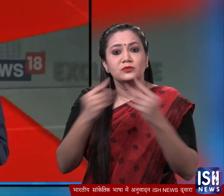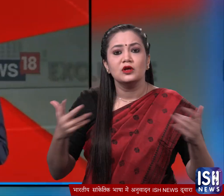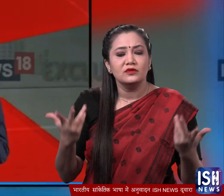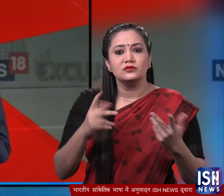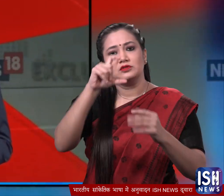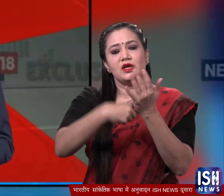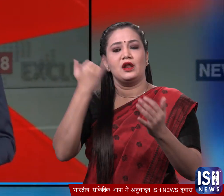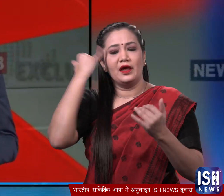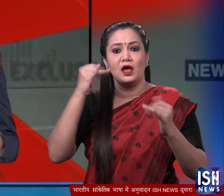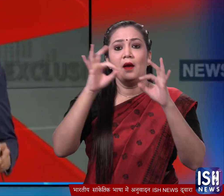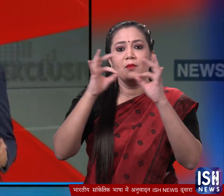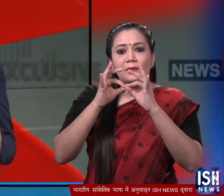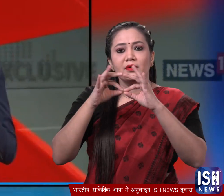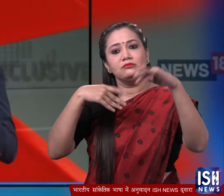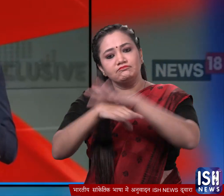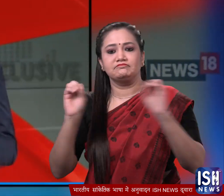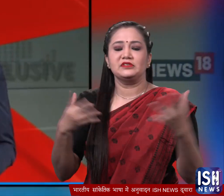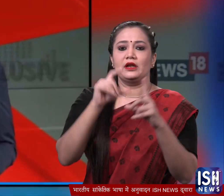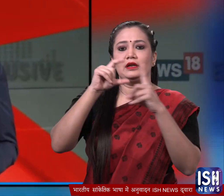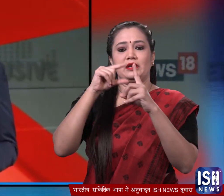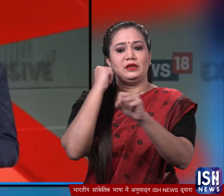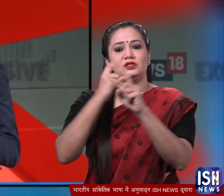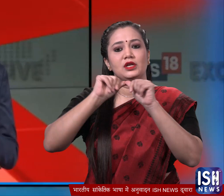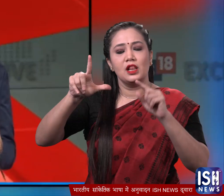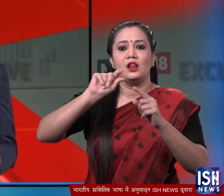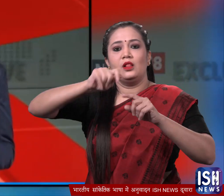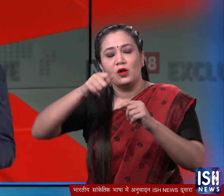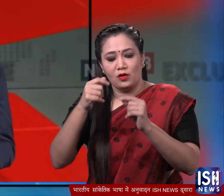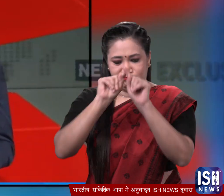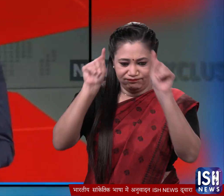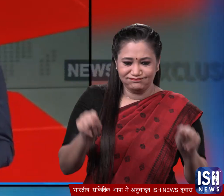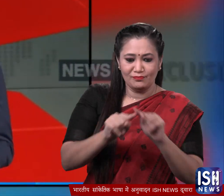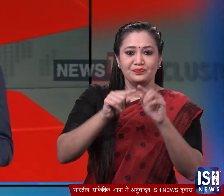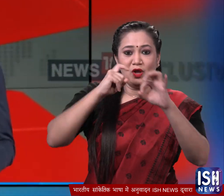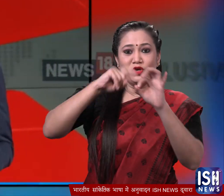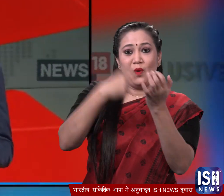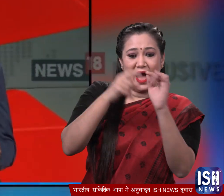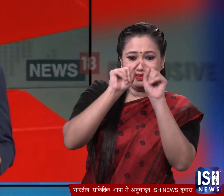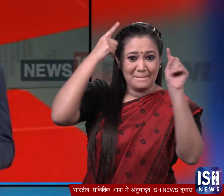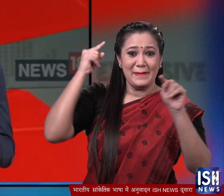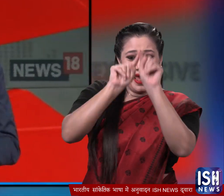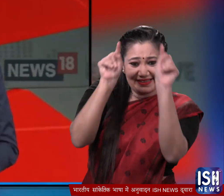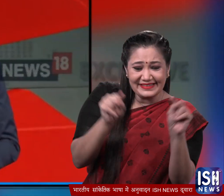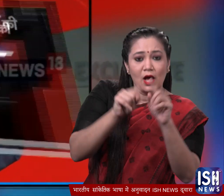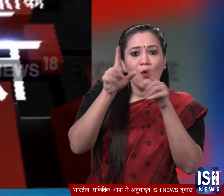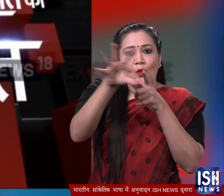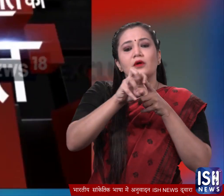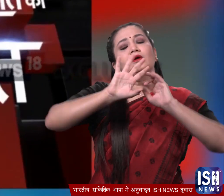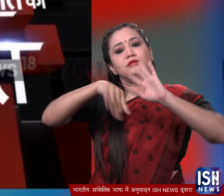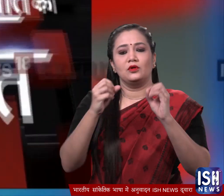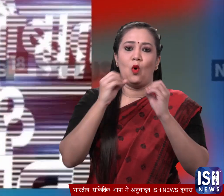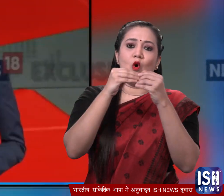में डिजिटल लॉकर शुरू किया, जो रसीद पर बना QR कोड स्कैन करने के बाद ही खुलता